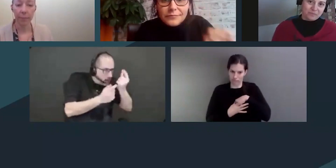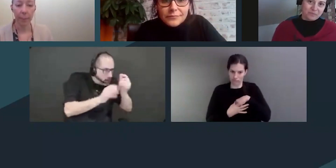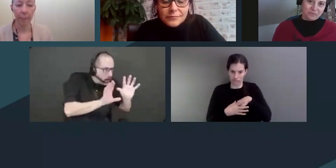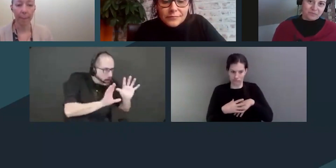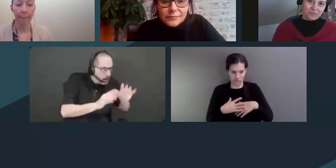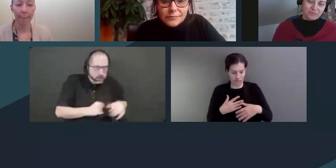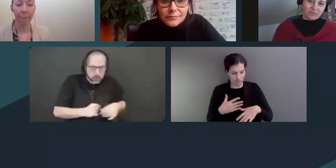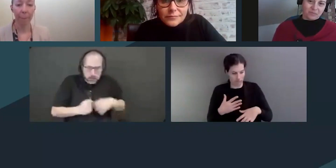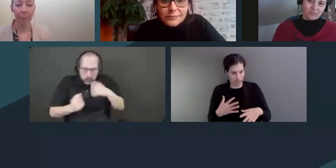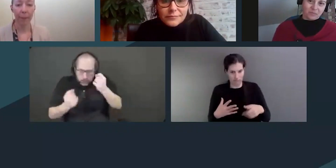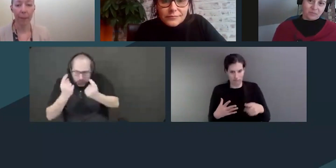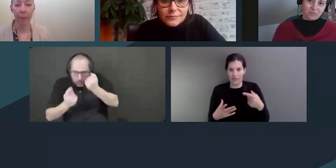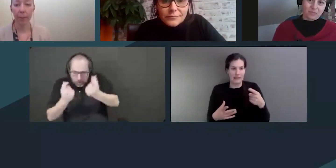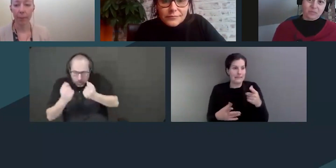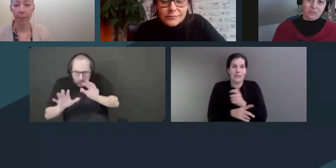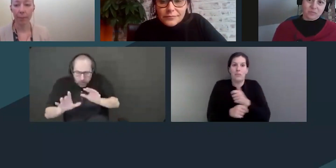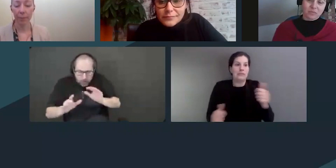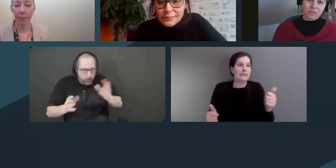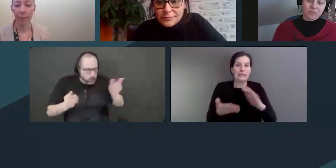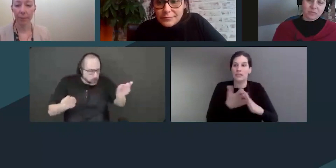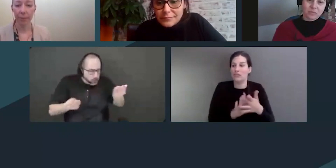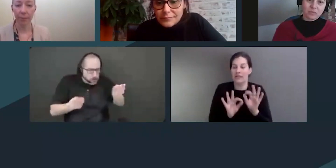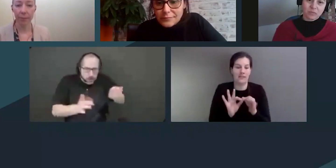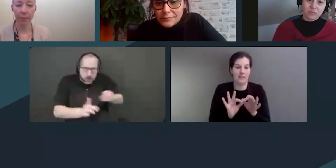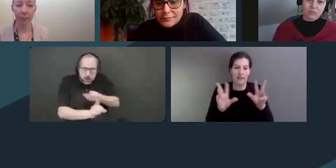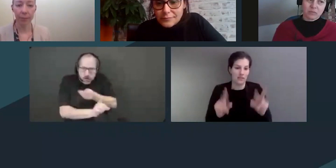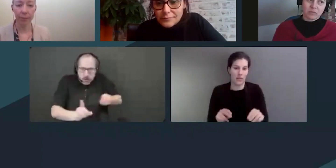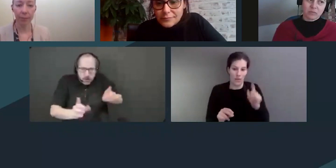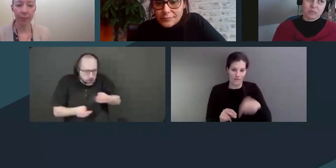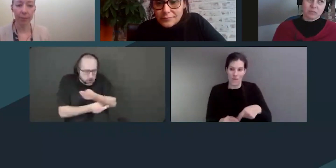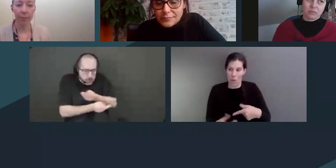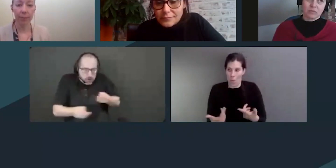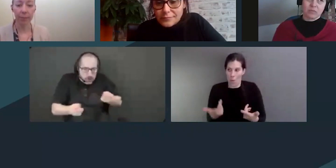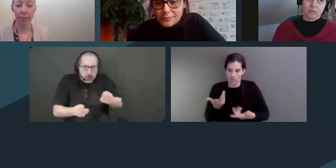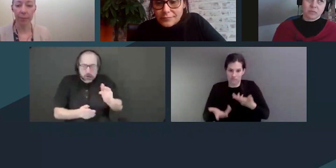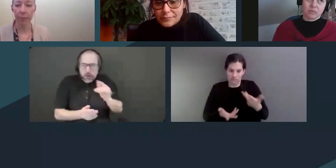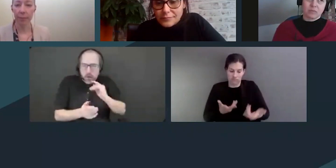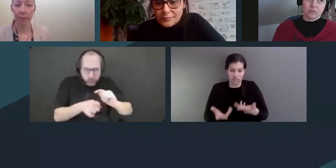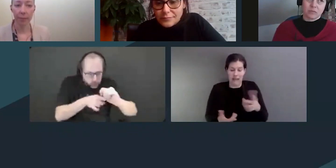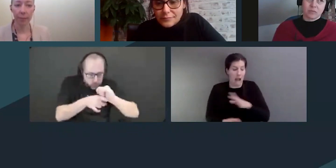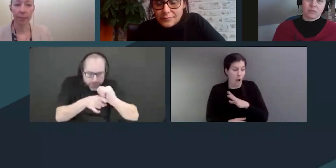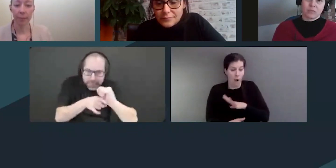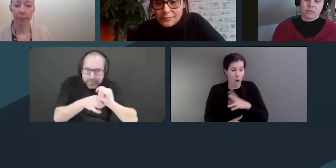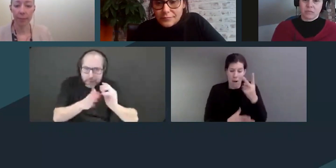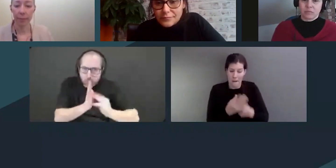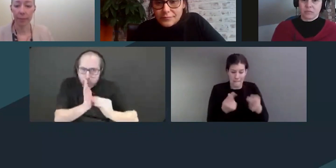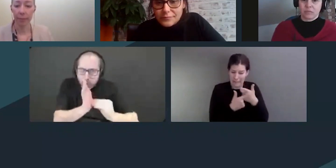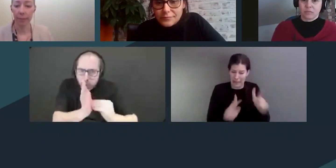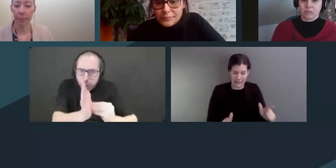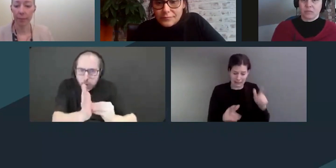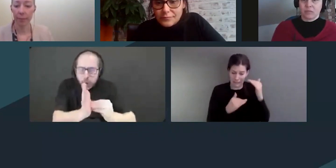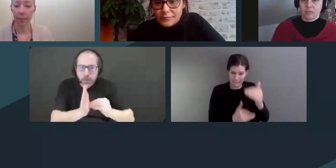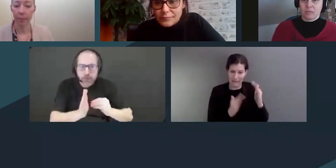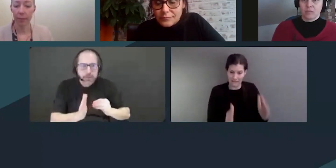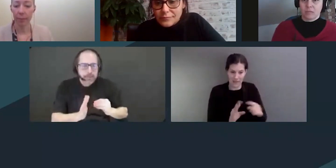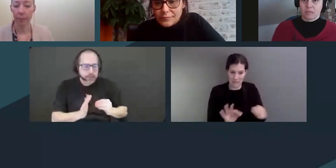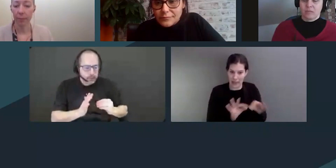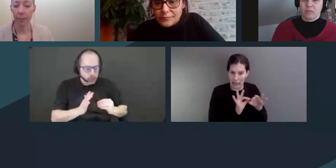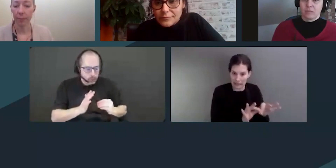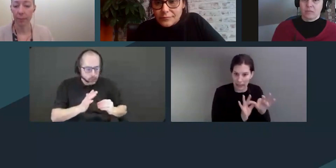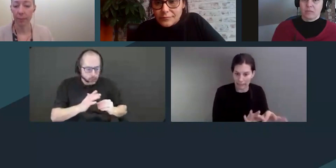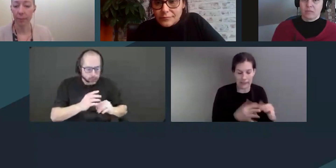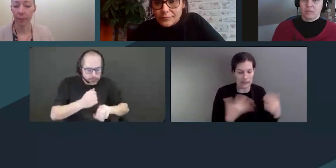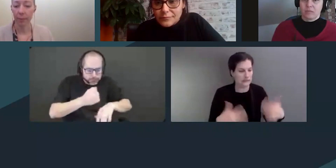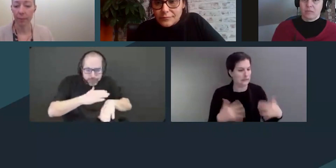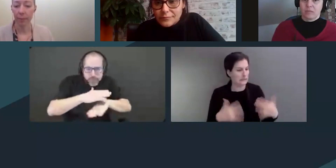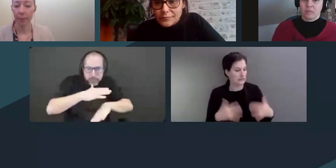Ce n'est pas donné de travailler pour l'agence. Il fallait élaborer une bonne base afin de former les interprètes. Et grâce